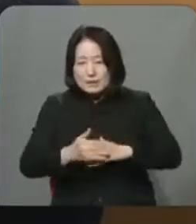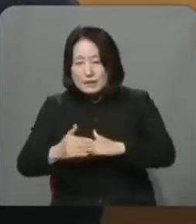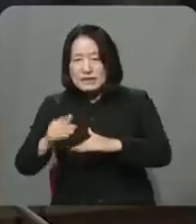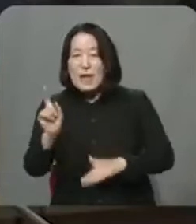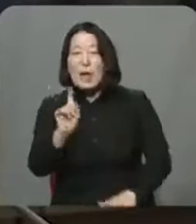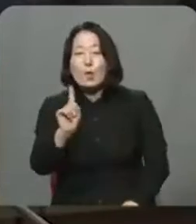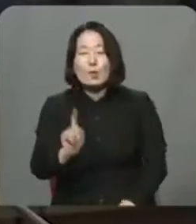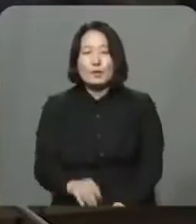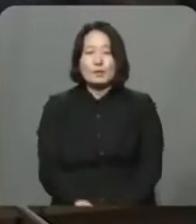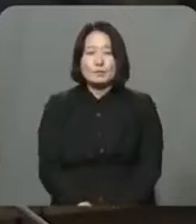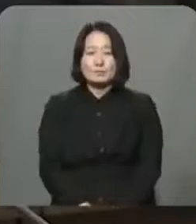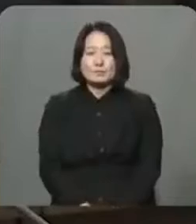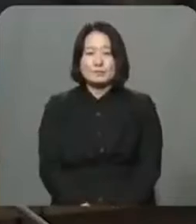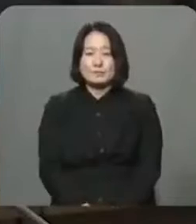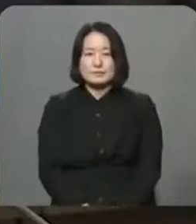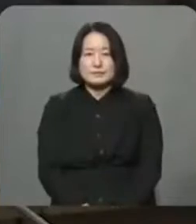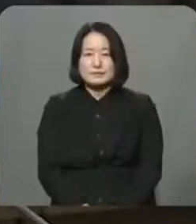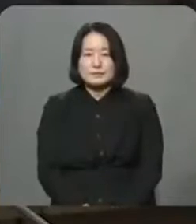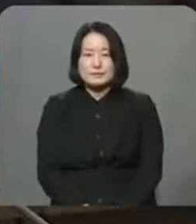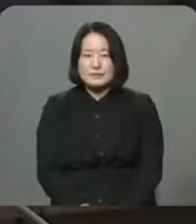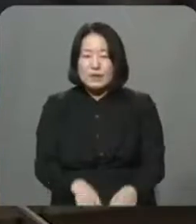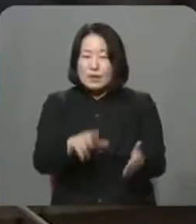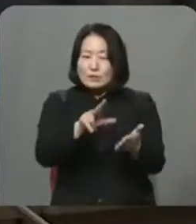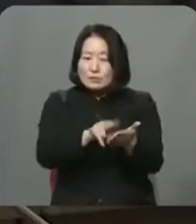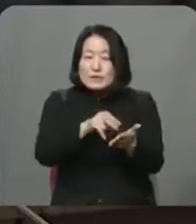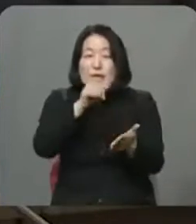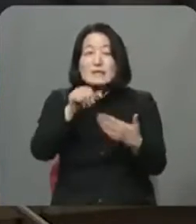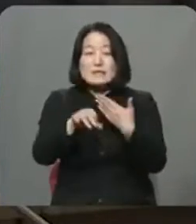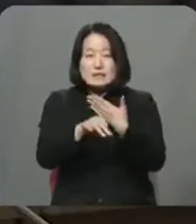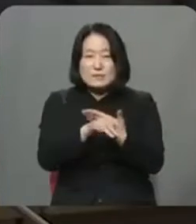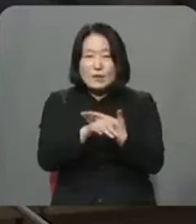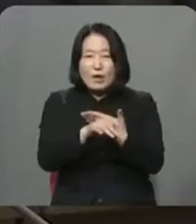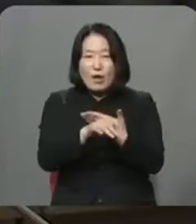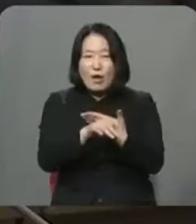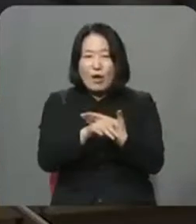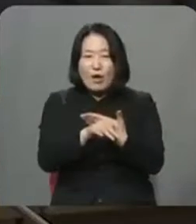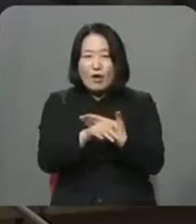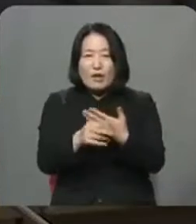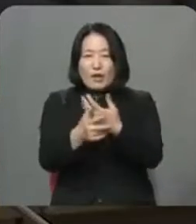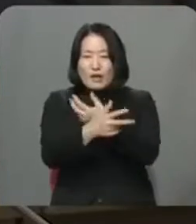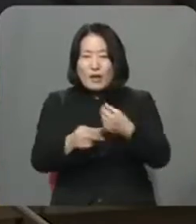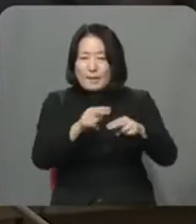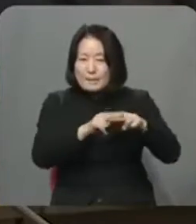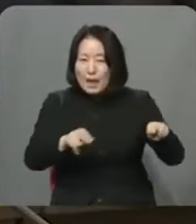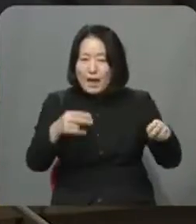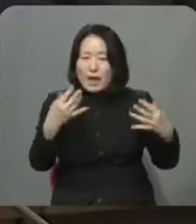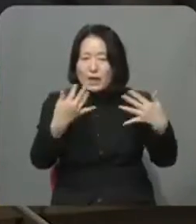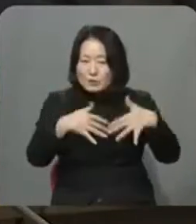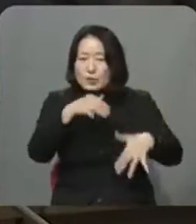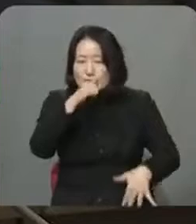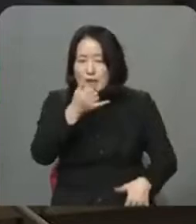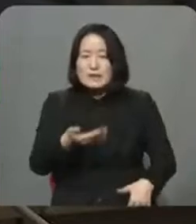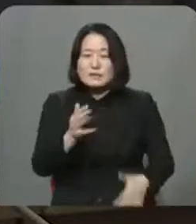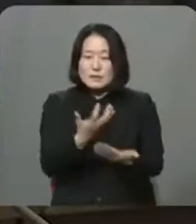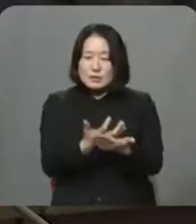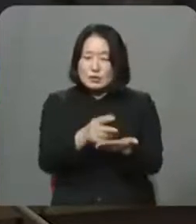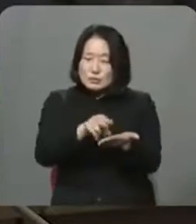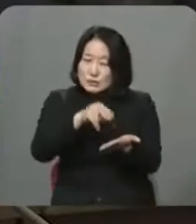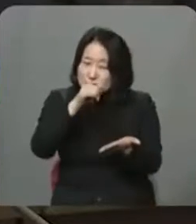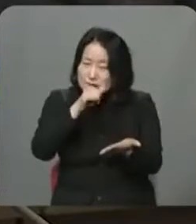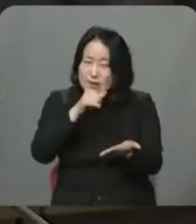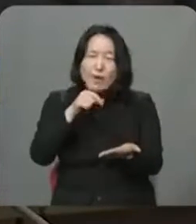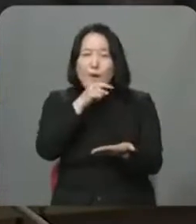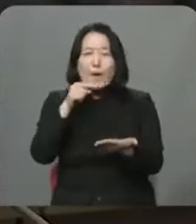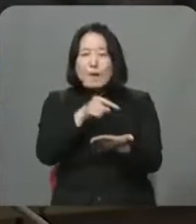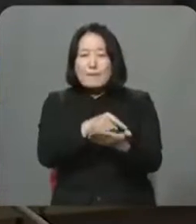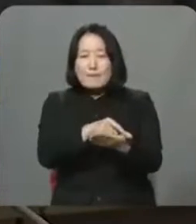같습니까? 일단은 그 문제가 있으면은 해제할 수 있는 조건도 있지만 만약에 서류상의 잘못이 있더라도 재계약이